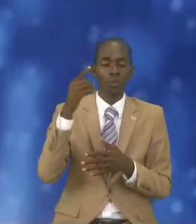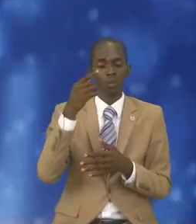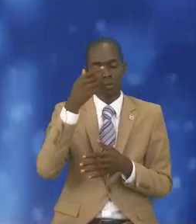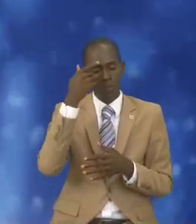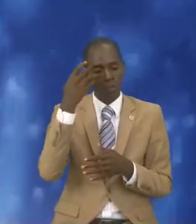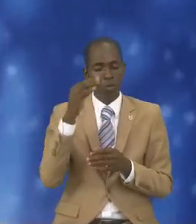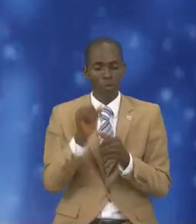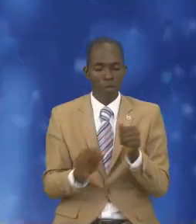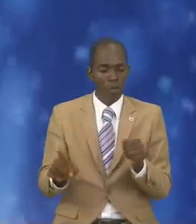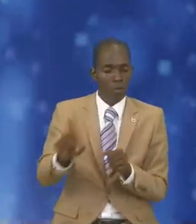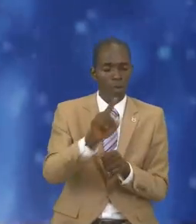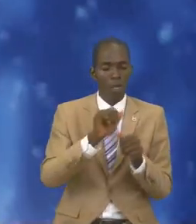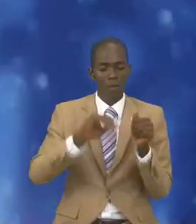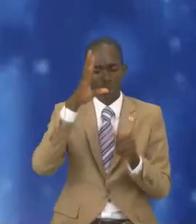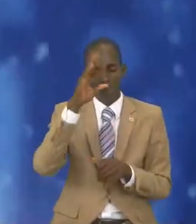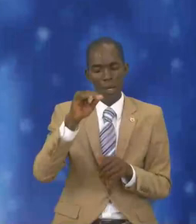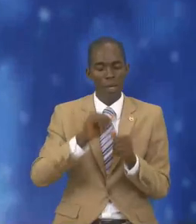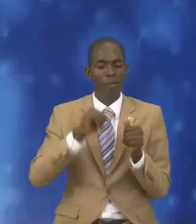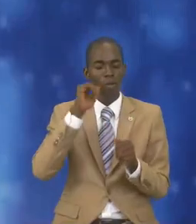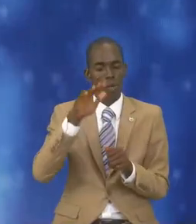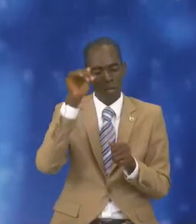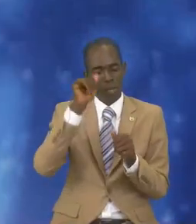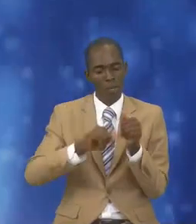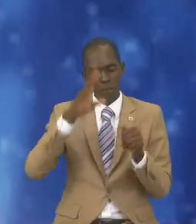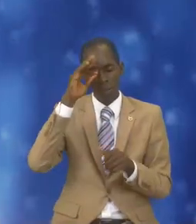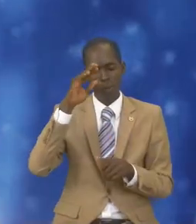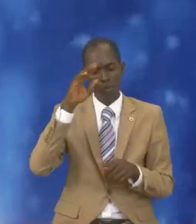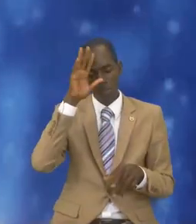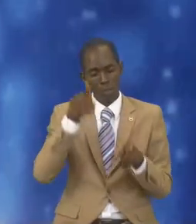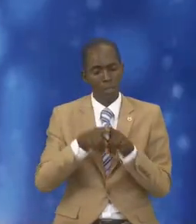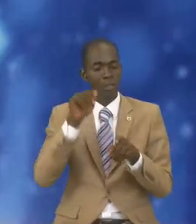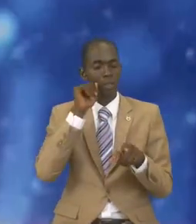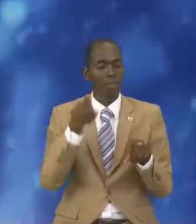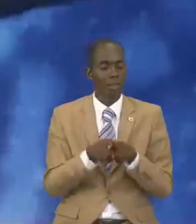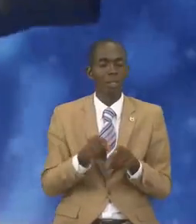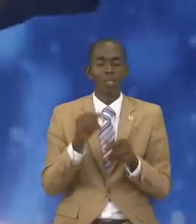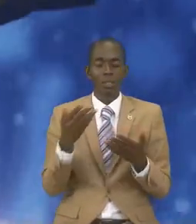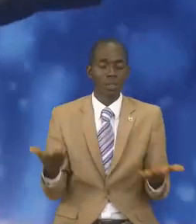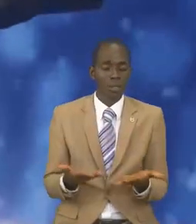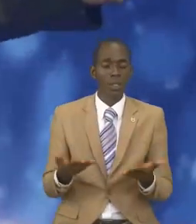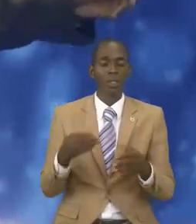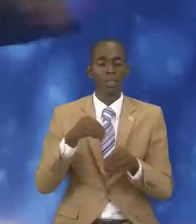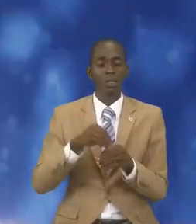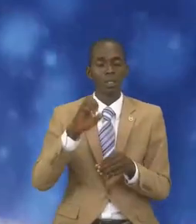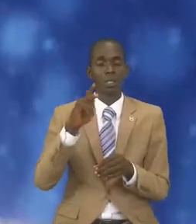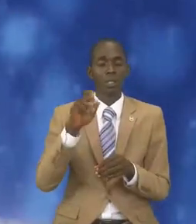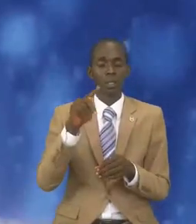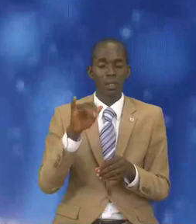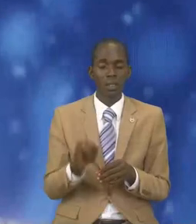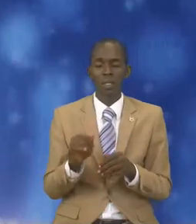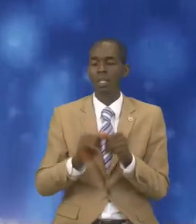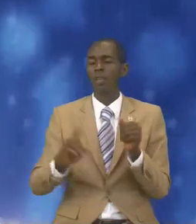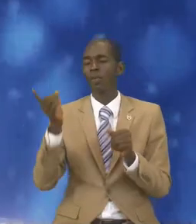en faveur de tout le monde, tout homme, toute femme, tout garçon, tout frère, toute sœur, ici au lieu principal et